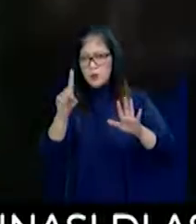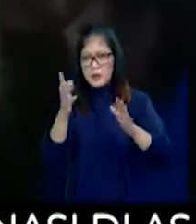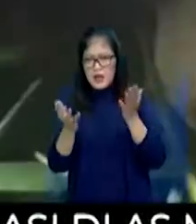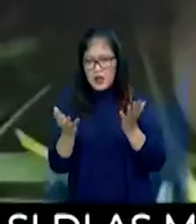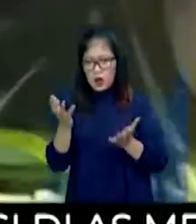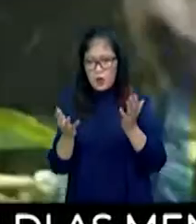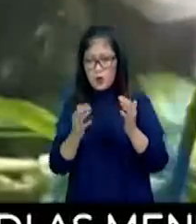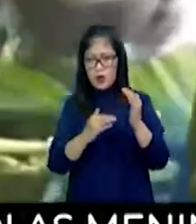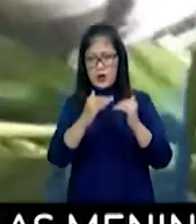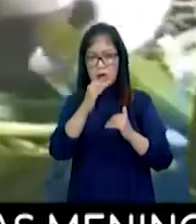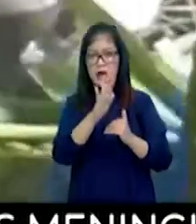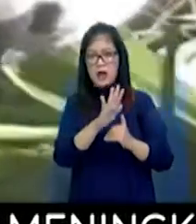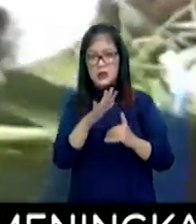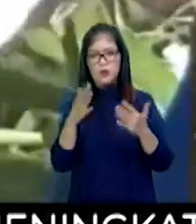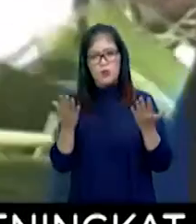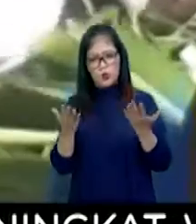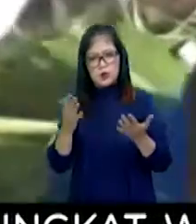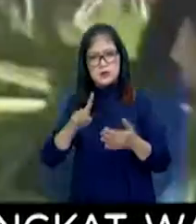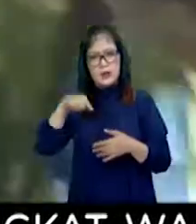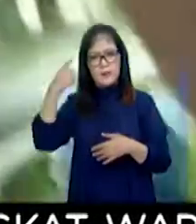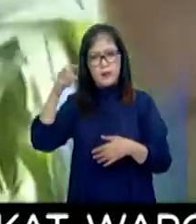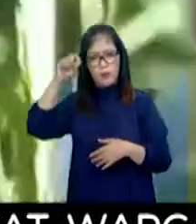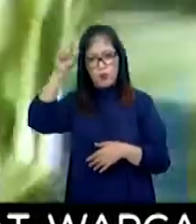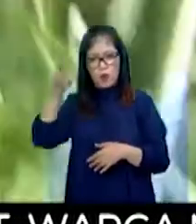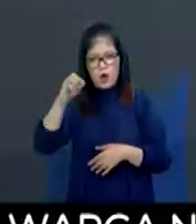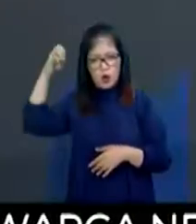diprediksi masih terus terjadi hingga menjelang bulan suci Ramadan.